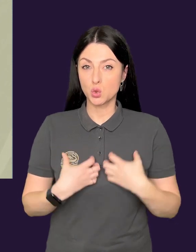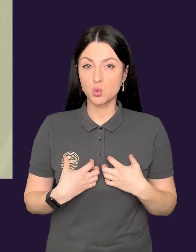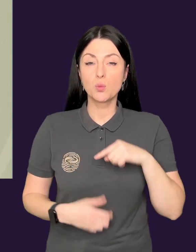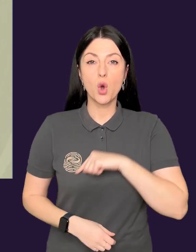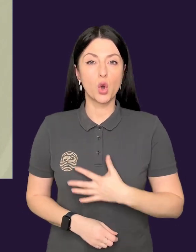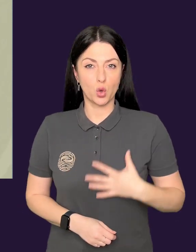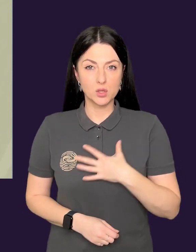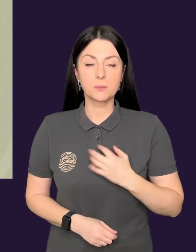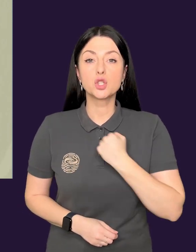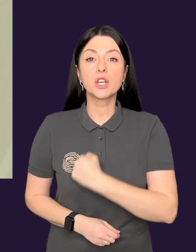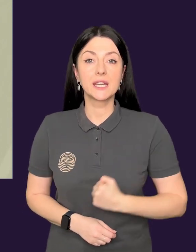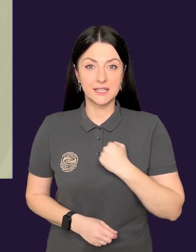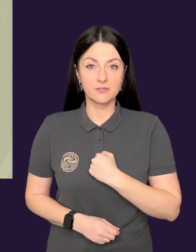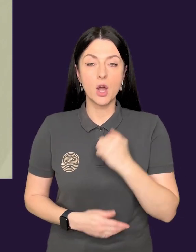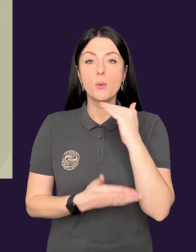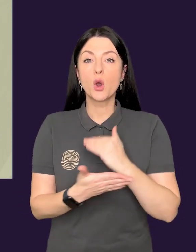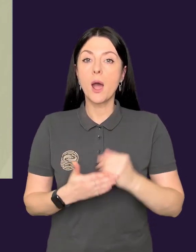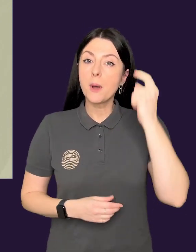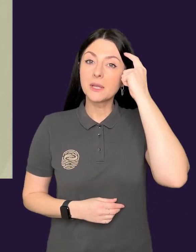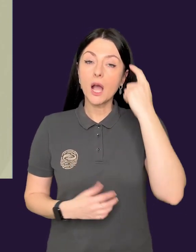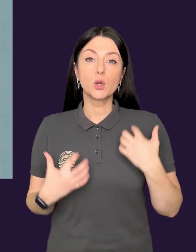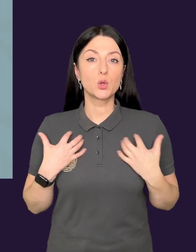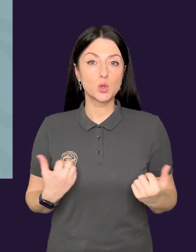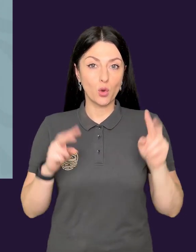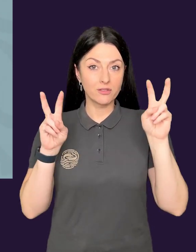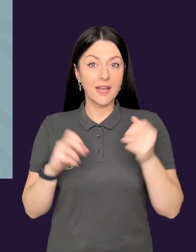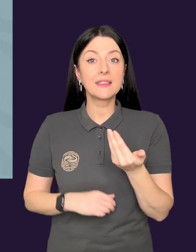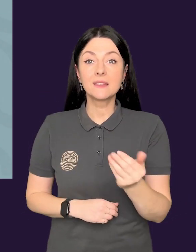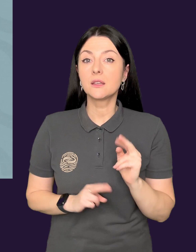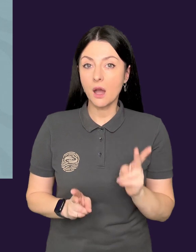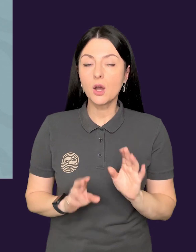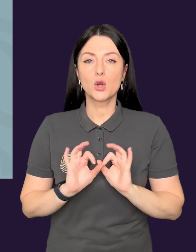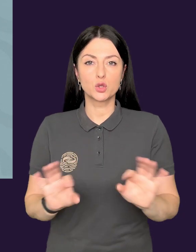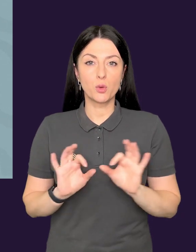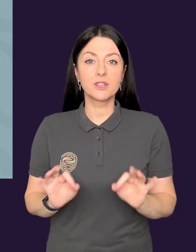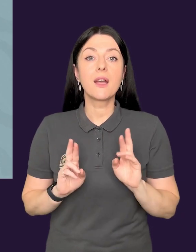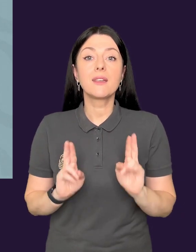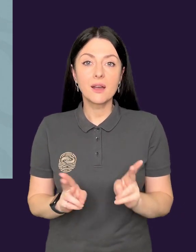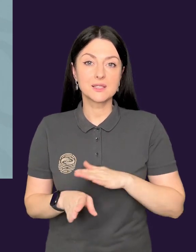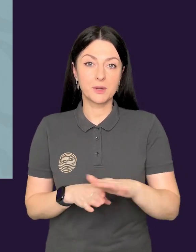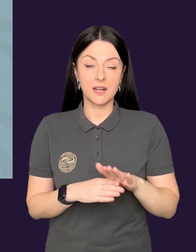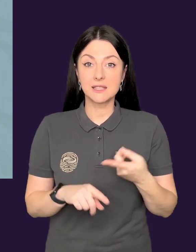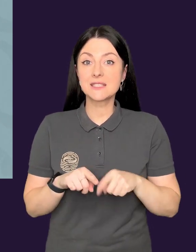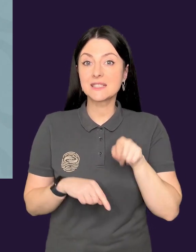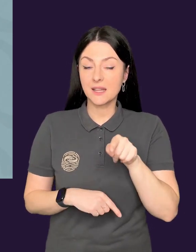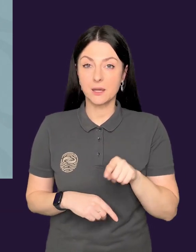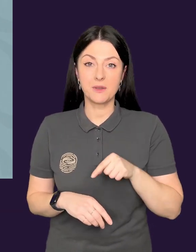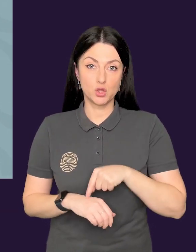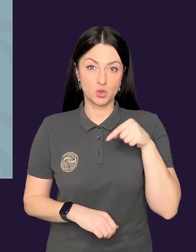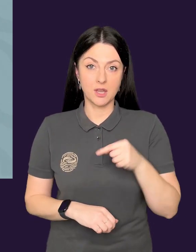Сум, розпач, гнів. Програма ментального здоров'я «Ти як?» розповідає, як справлятися з